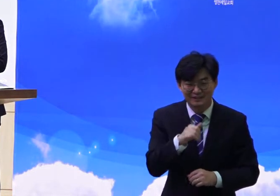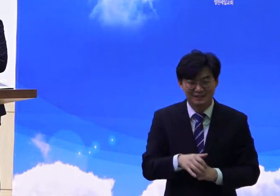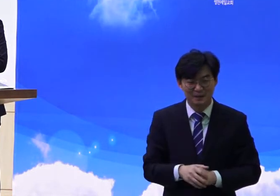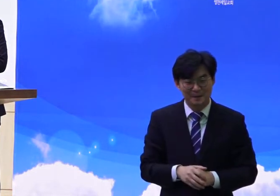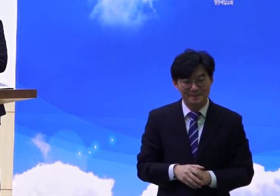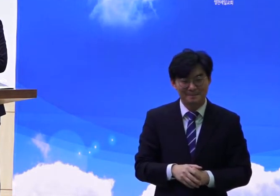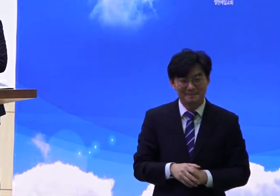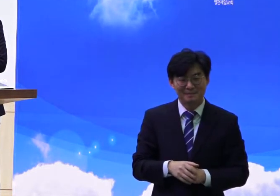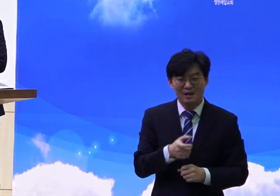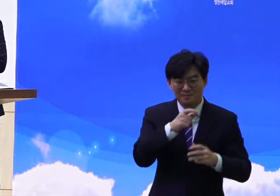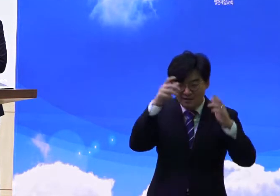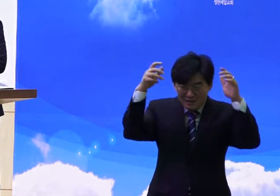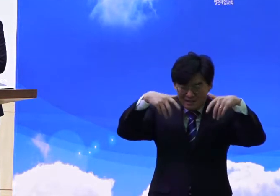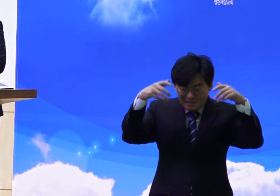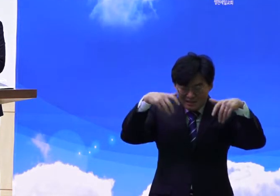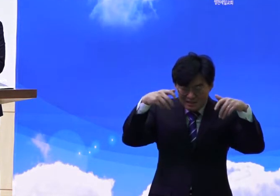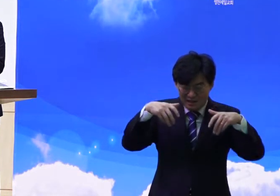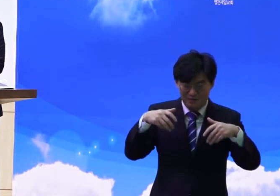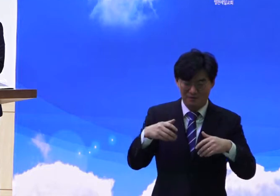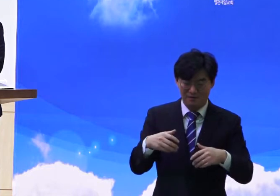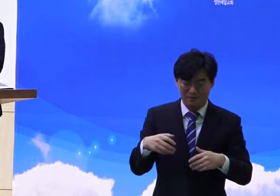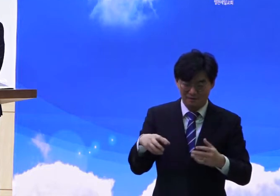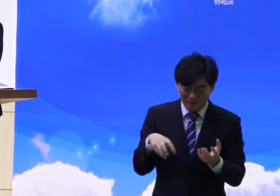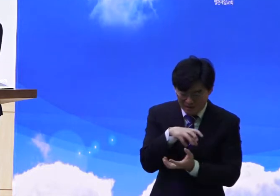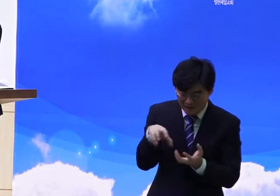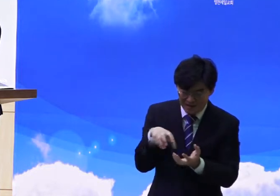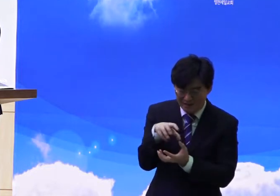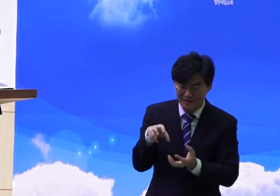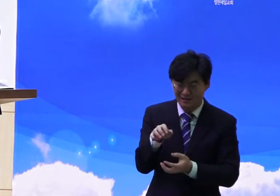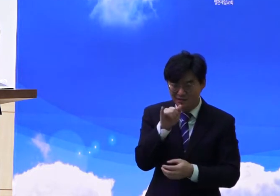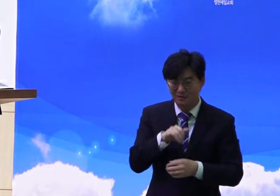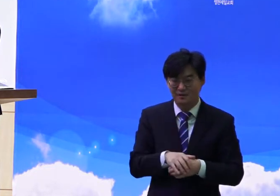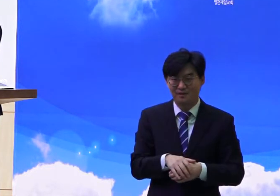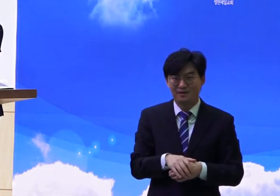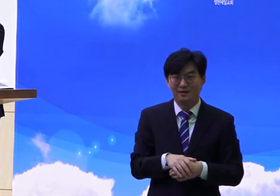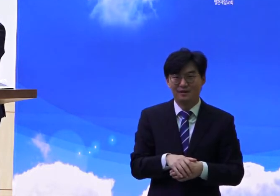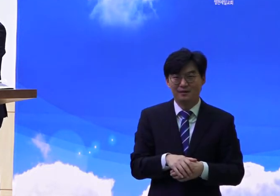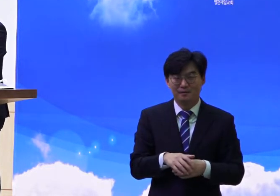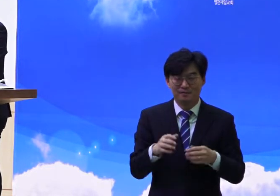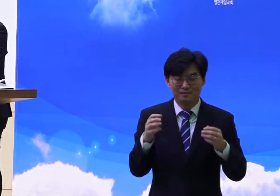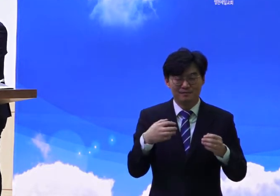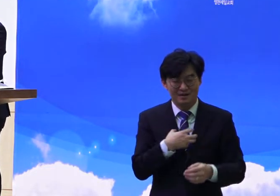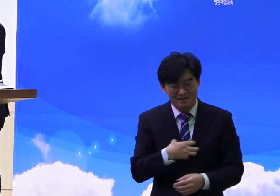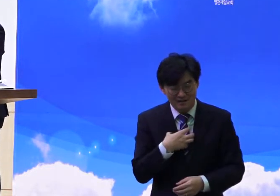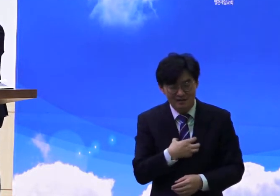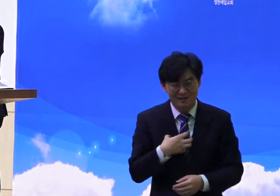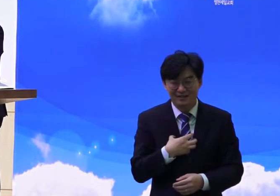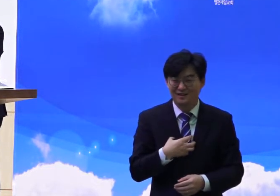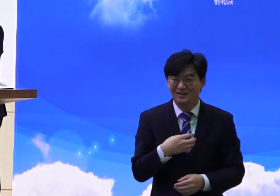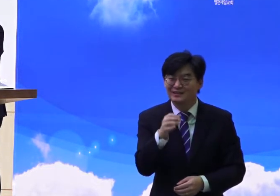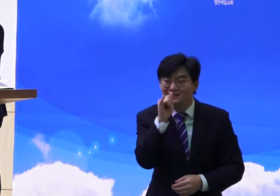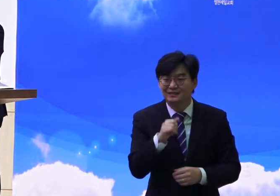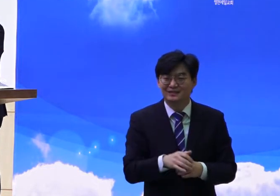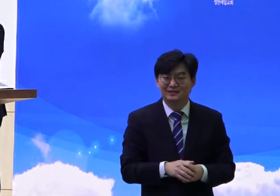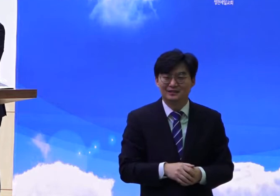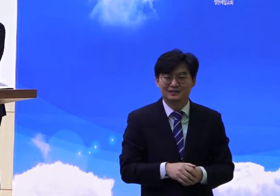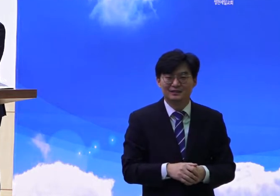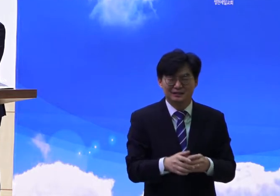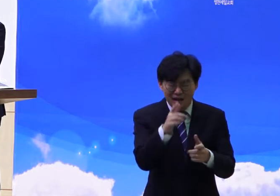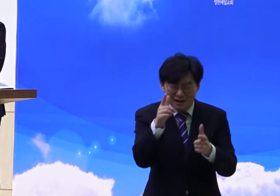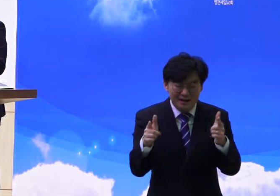비바람과 풍랑에 시달리는 정말 그런 어려운 때가 인생 속에 많기 때문이죠. 그 힘든 때